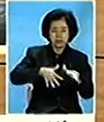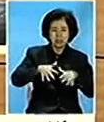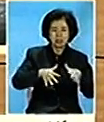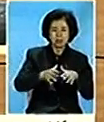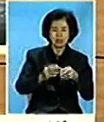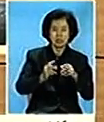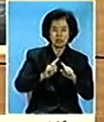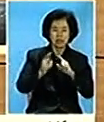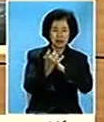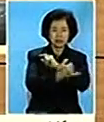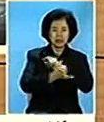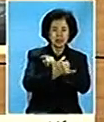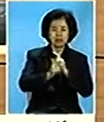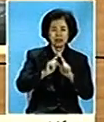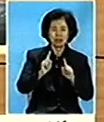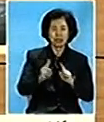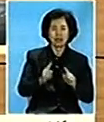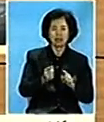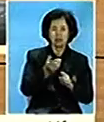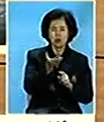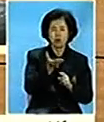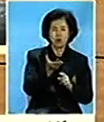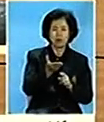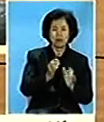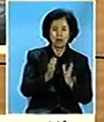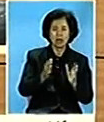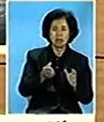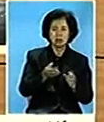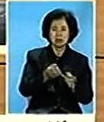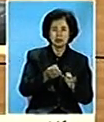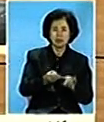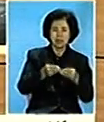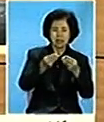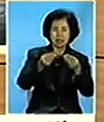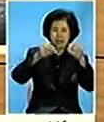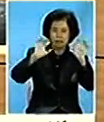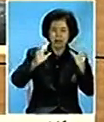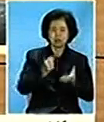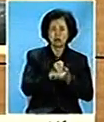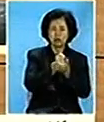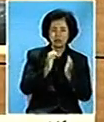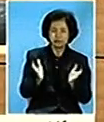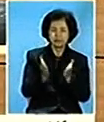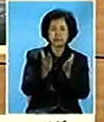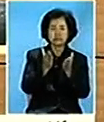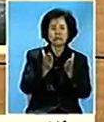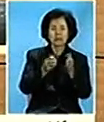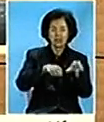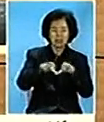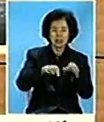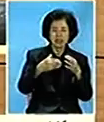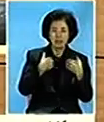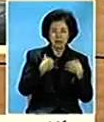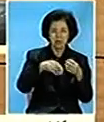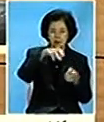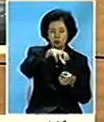างประเทศเรียกร้องและต้องการอย่างมากครับท่านประธานครับคือการที่จะให้รัฐบาลช่วยเหลือสนับสนุนส่งเสริมจัดให้มีหน่วย